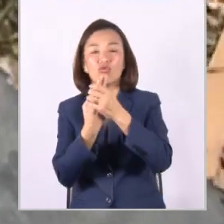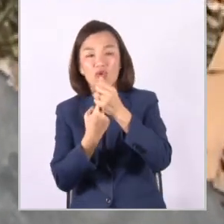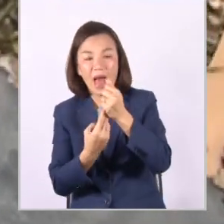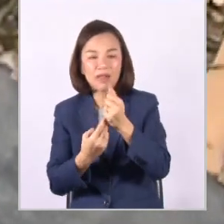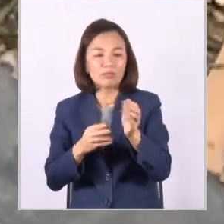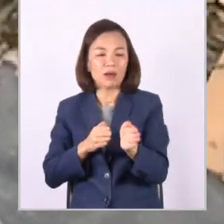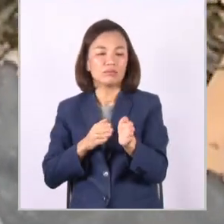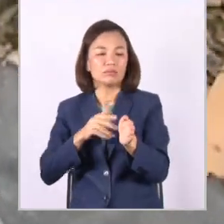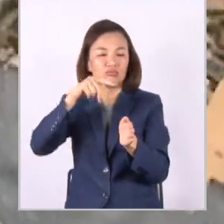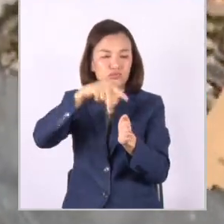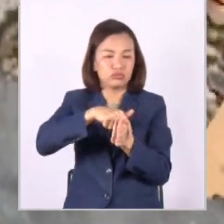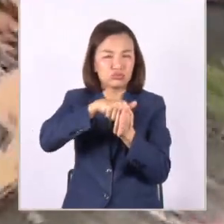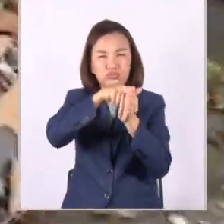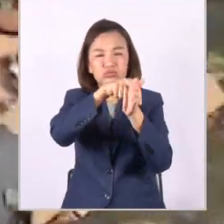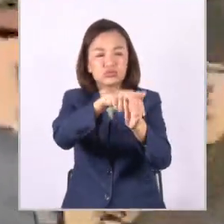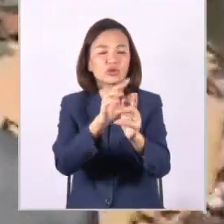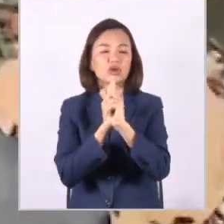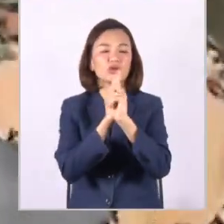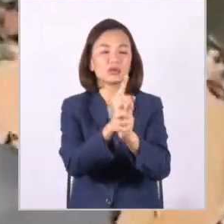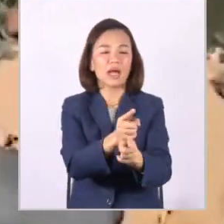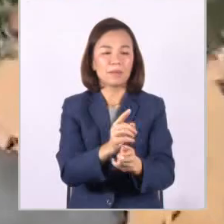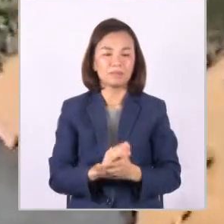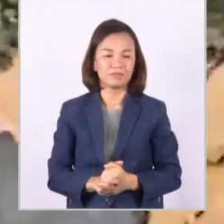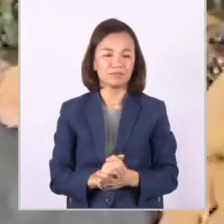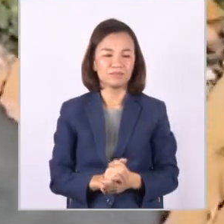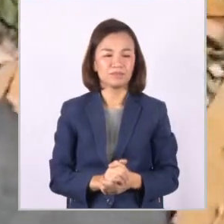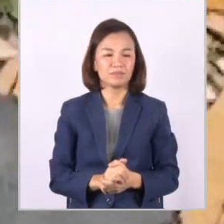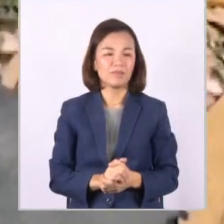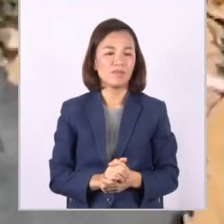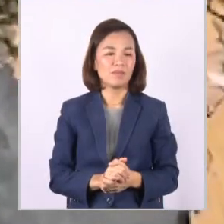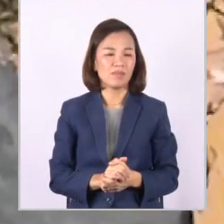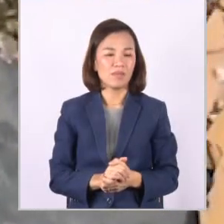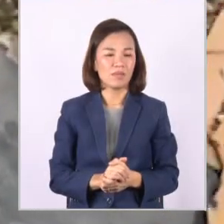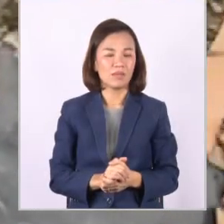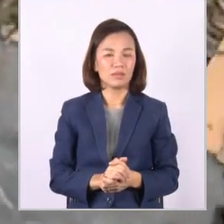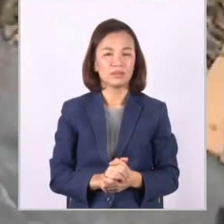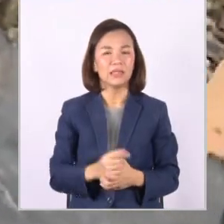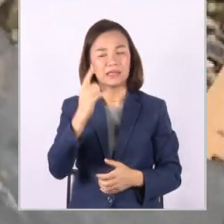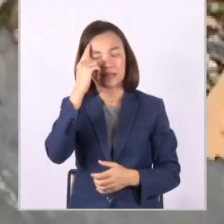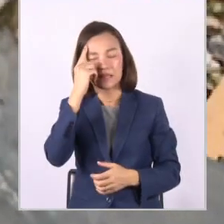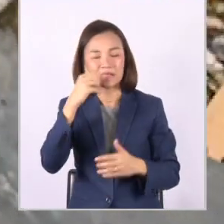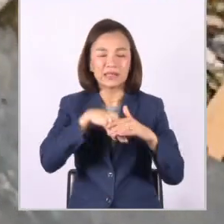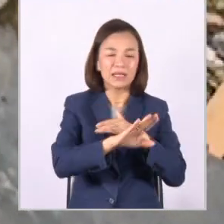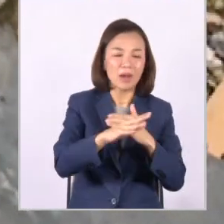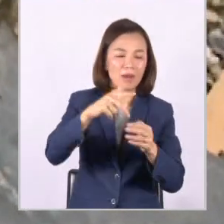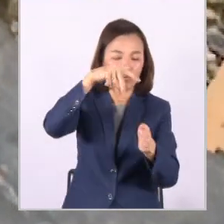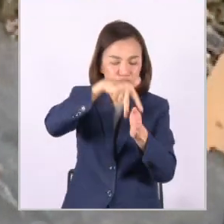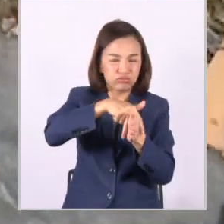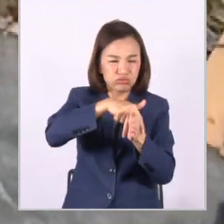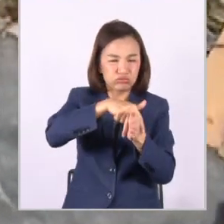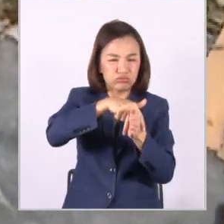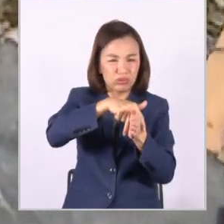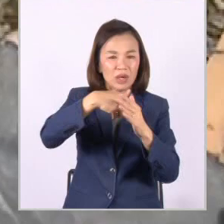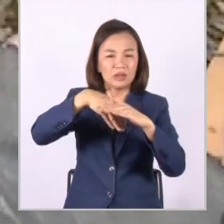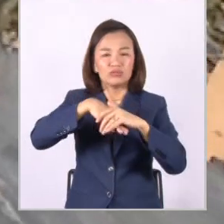ะ แล้วนั่งซ้อนท้ายแฟนมา ไปไหนไปกัน ไปไหนไปกันก็ว่าจะไม่หนีก็ตัวซ้อนท้ายอยู่ตรงนั้นน่ะขี่เร็วเอ